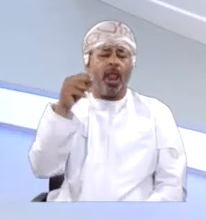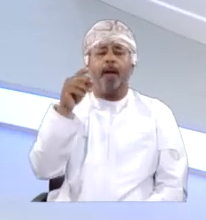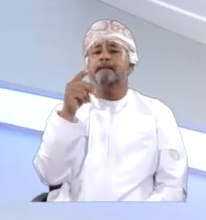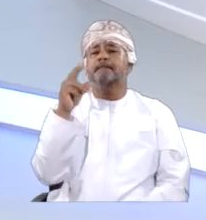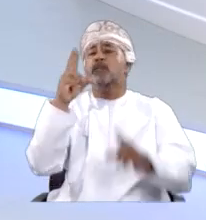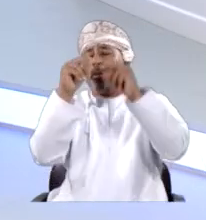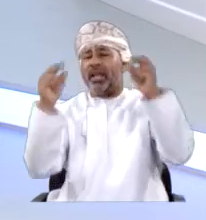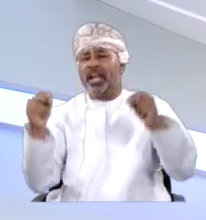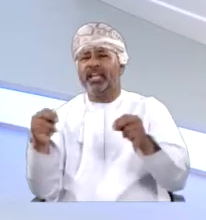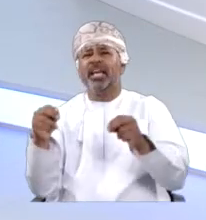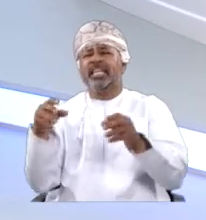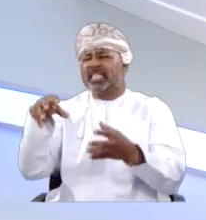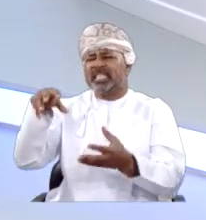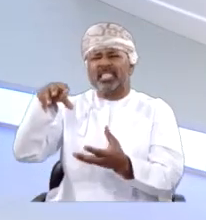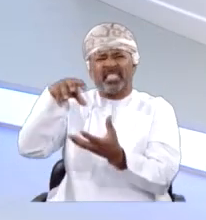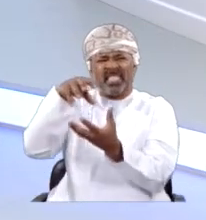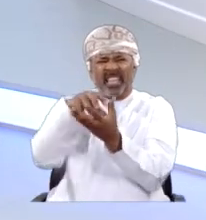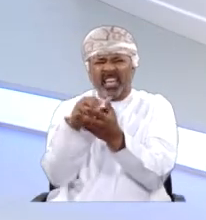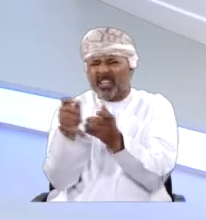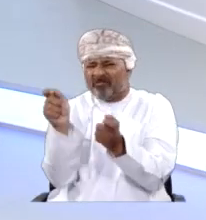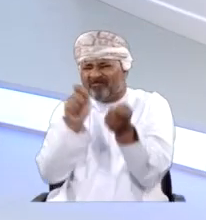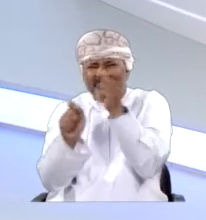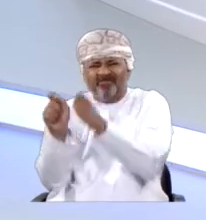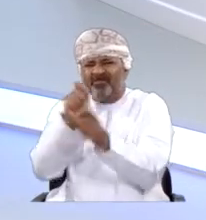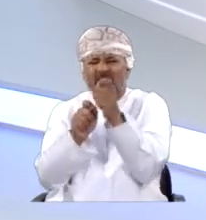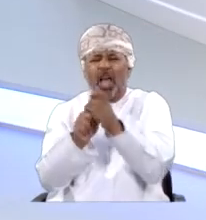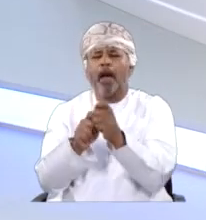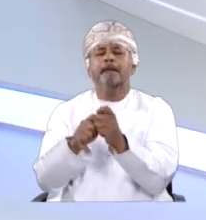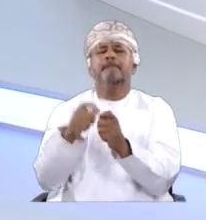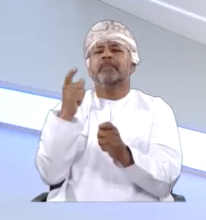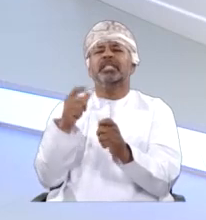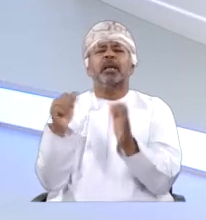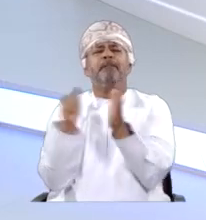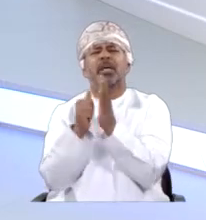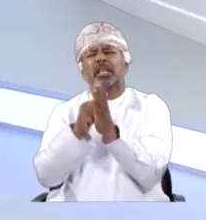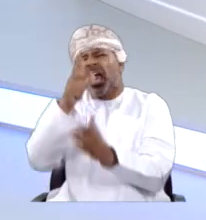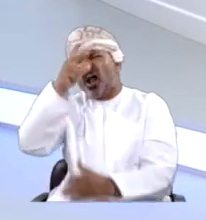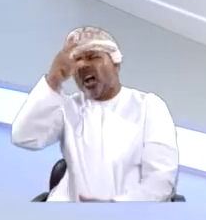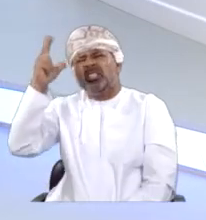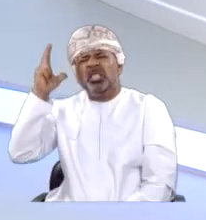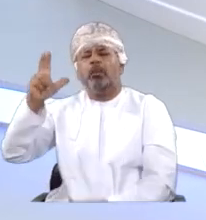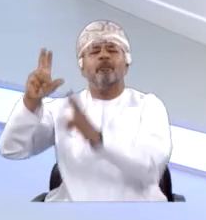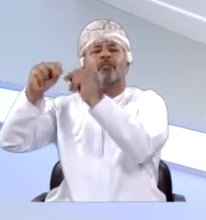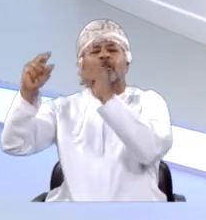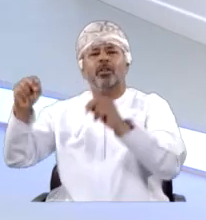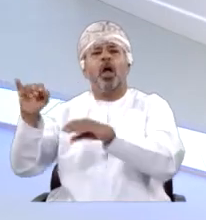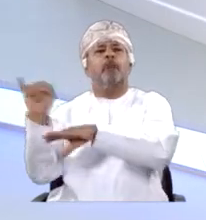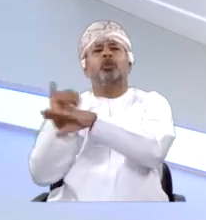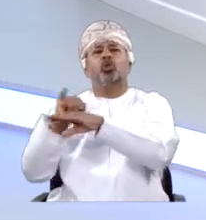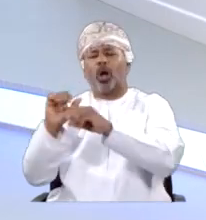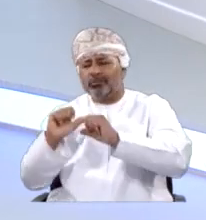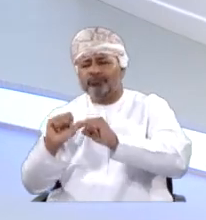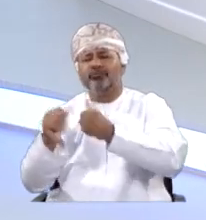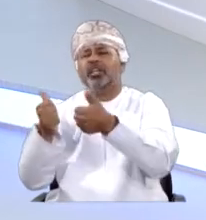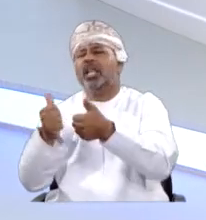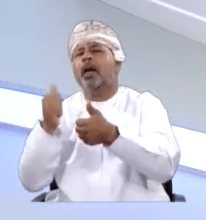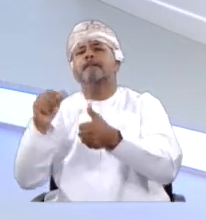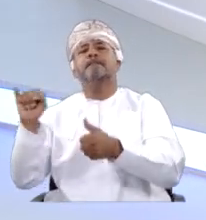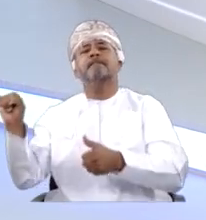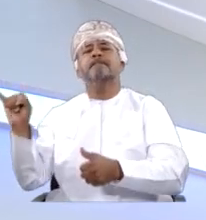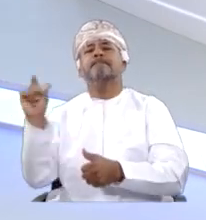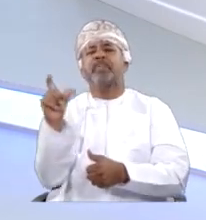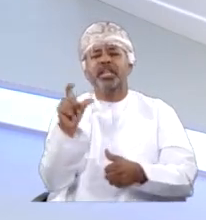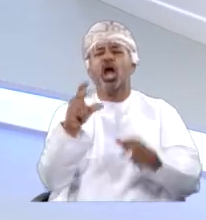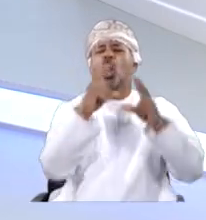نماذج مصغرة ثلاثية الأبعاد لمنازل تراثية تقليدية في مشروع أطلق عليه من لبنان